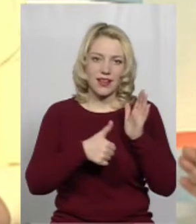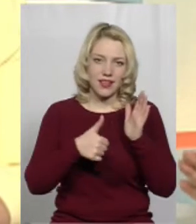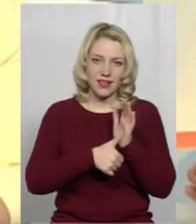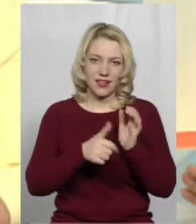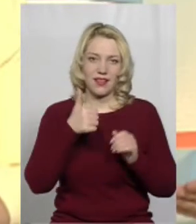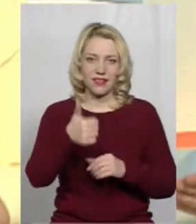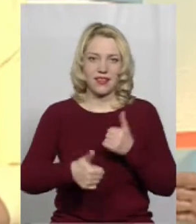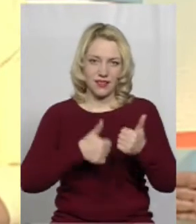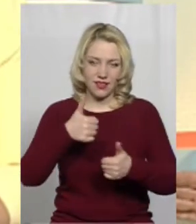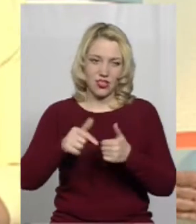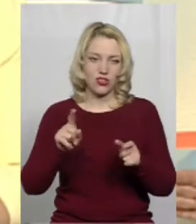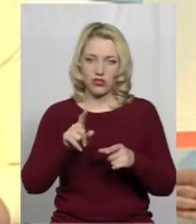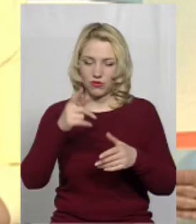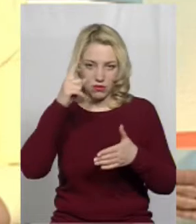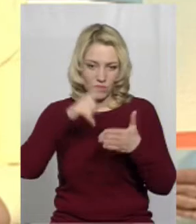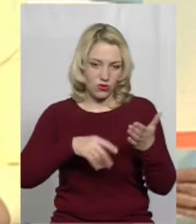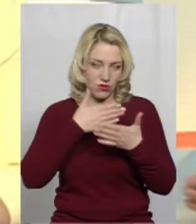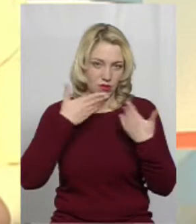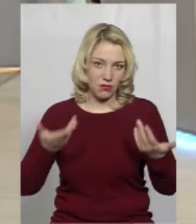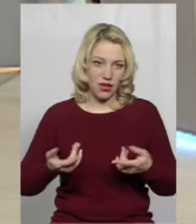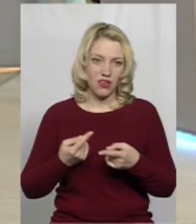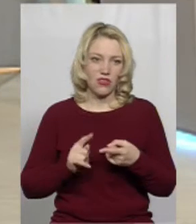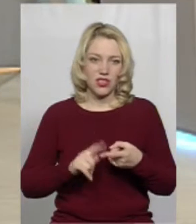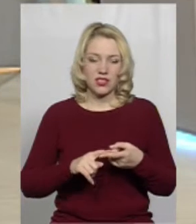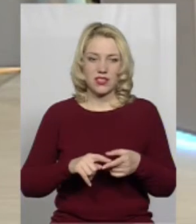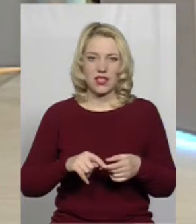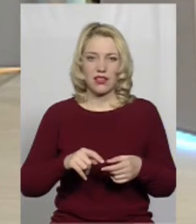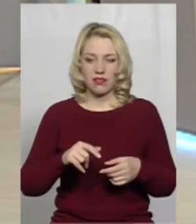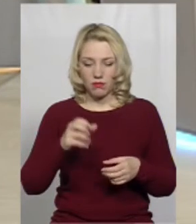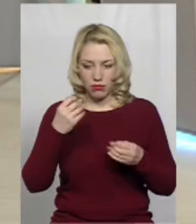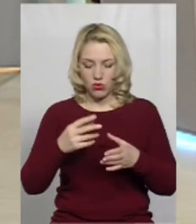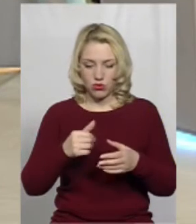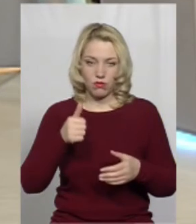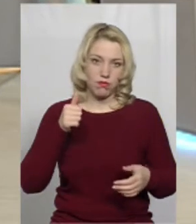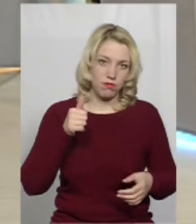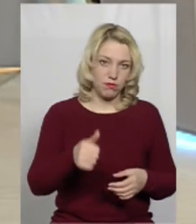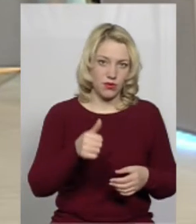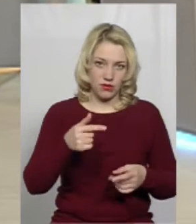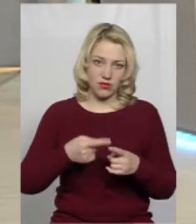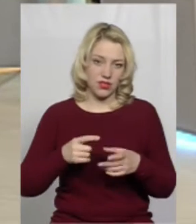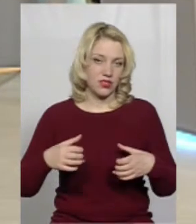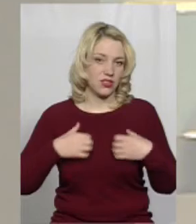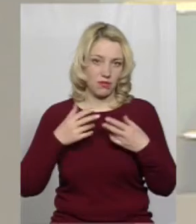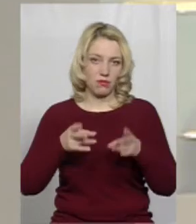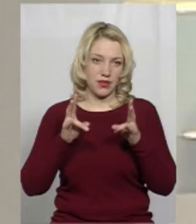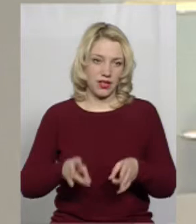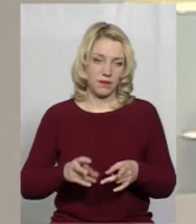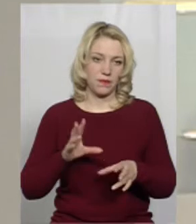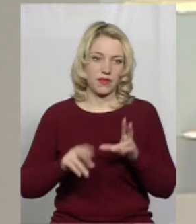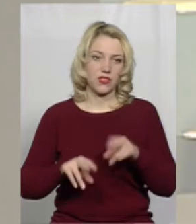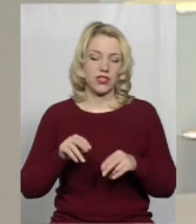що ви, в чому ви не переконані. Оцей бездумний клік – найстрашніша біда. І для того,